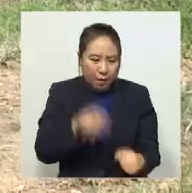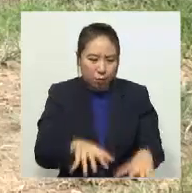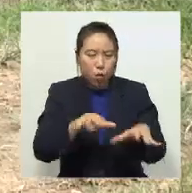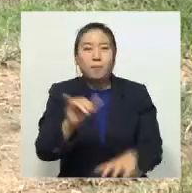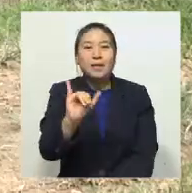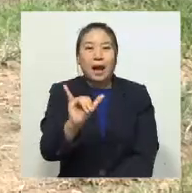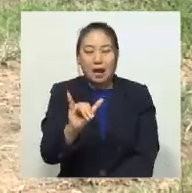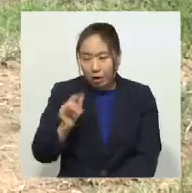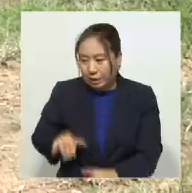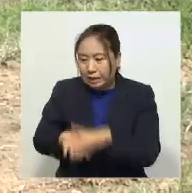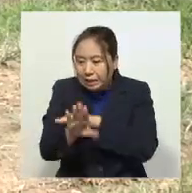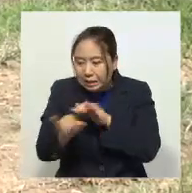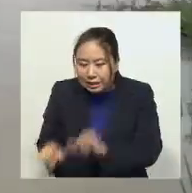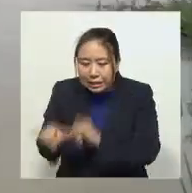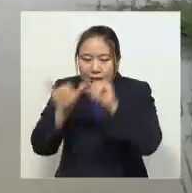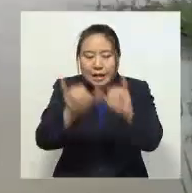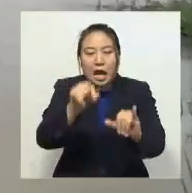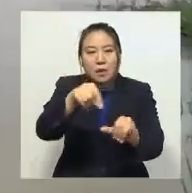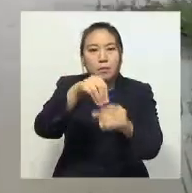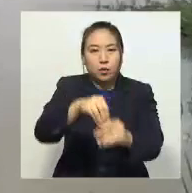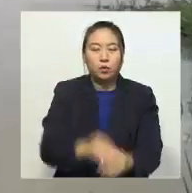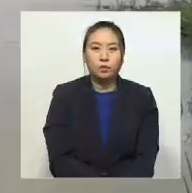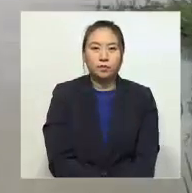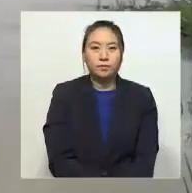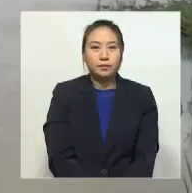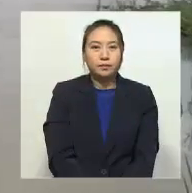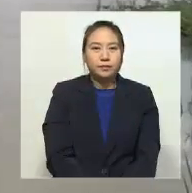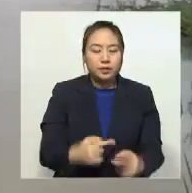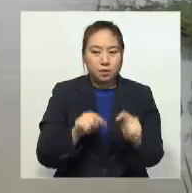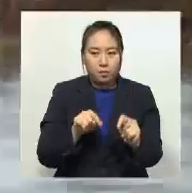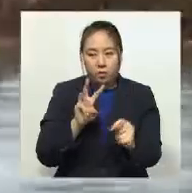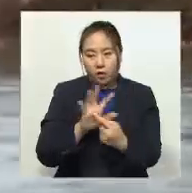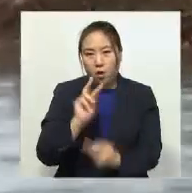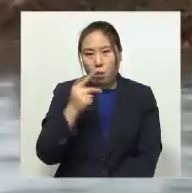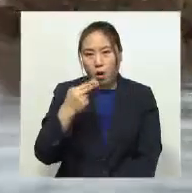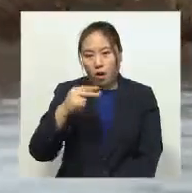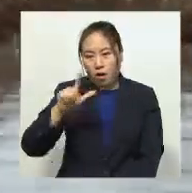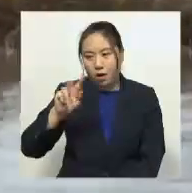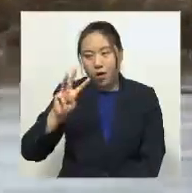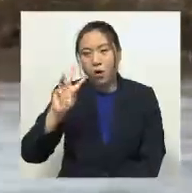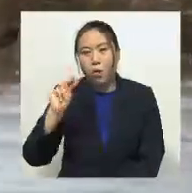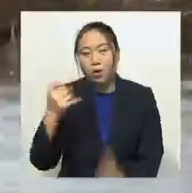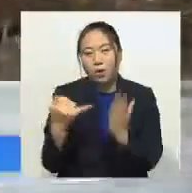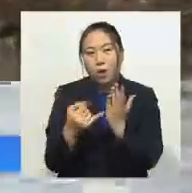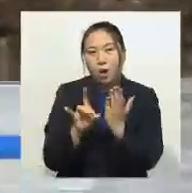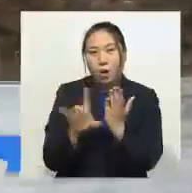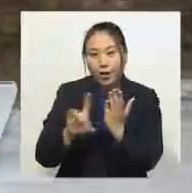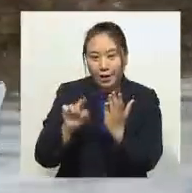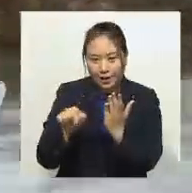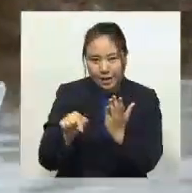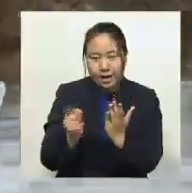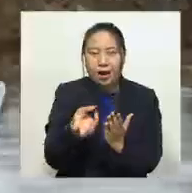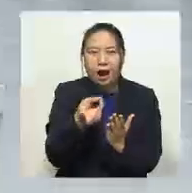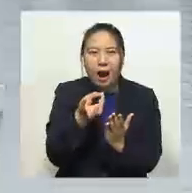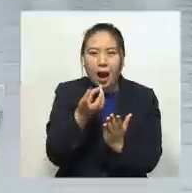ใช้เป็นจุดอพยพครับพื้นที่ตำบลวังหลวงอำเภอเสรภูมิจังหวัดร้อยเอ็ดซึ่งพื้นที่ส่วนใหญ่เป็นพื้นที่ปลูก